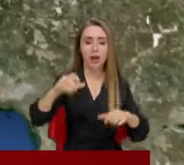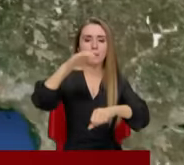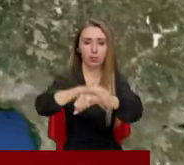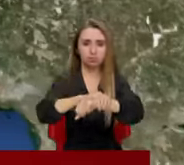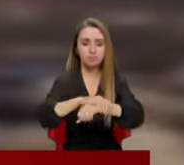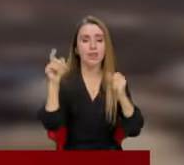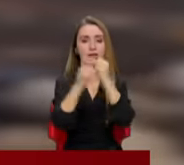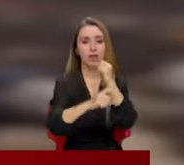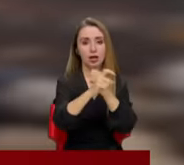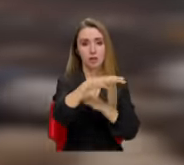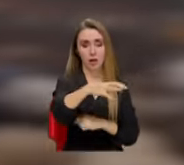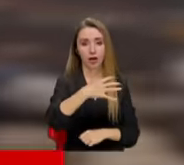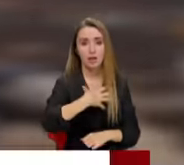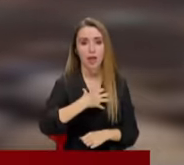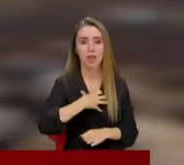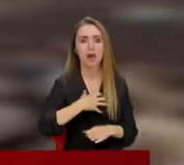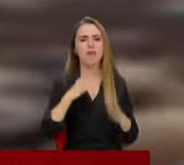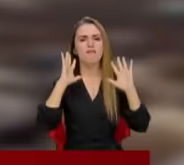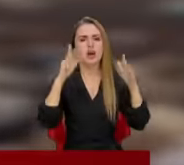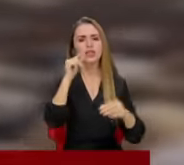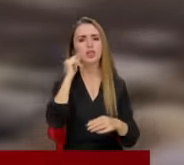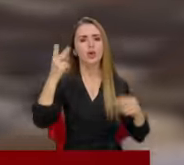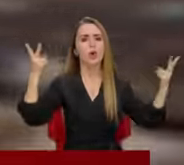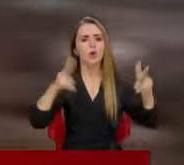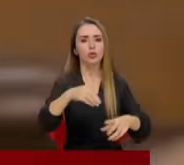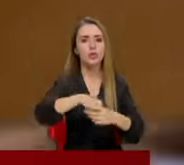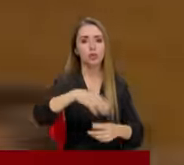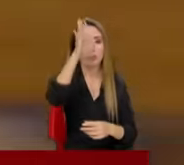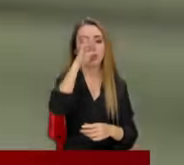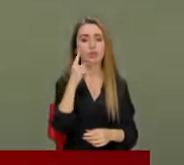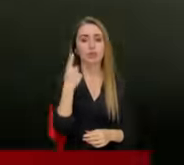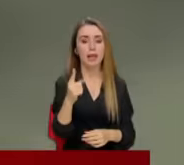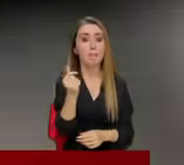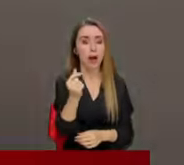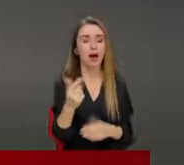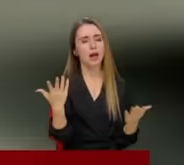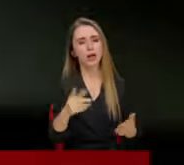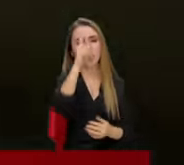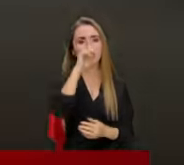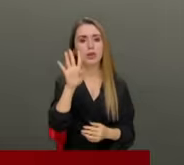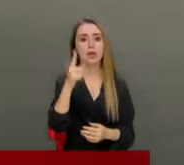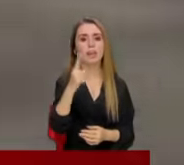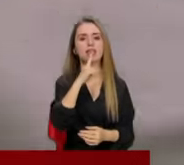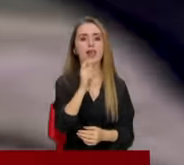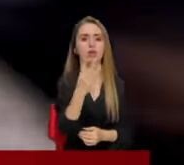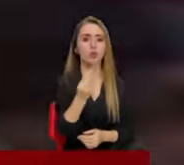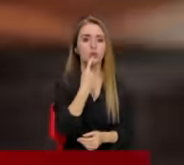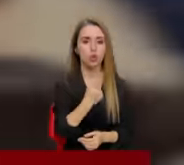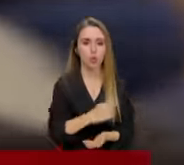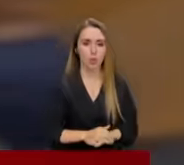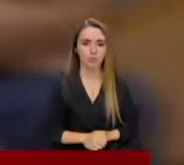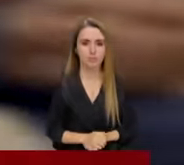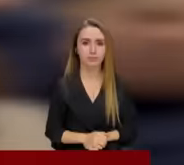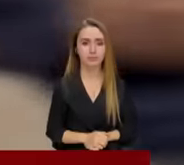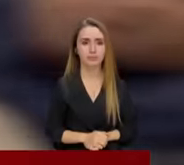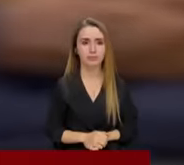yakalandı. Teröristler kendilerine olabildiğince çok insan öldürmeleri için 500 bin ruble, yaklaşık 140 bin lira teklif edildiğini söyledi.